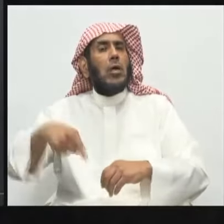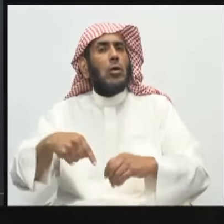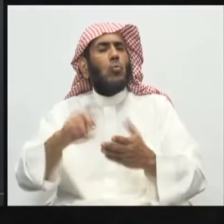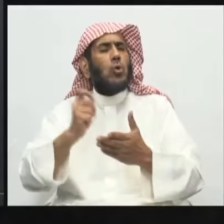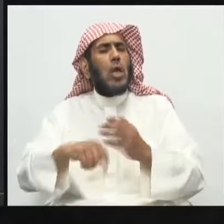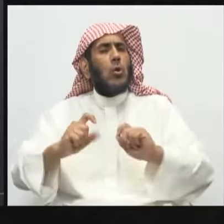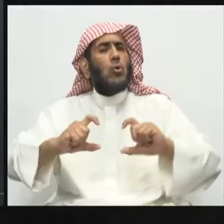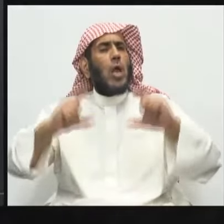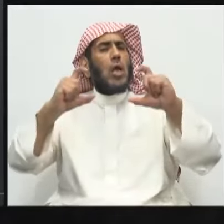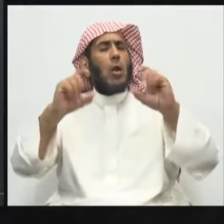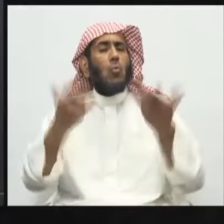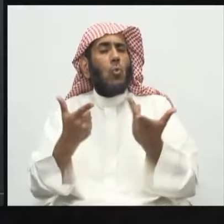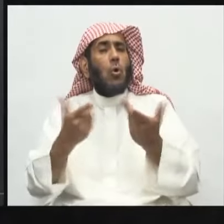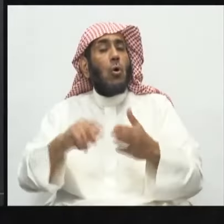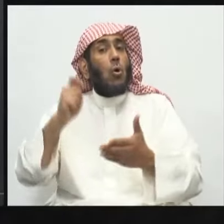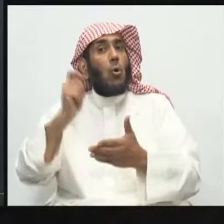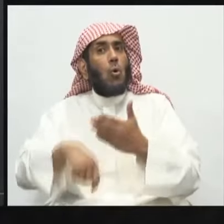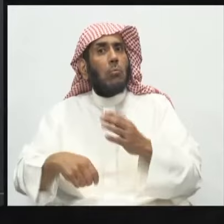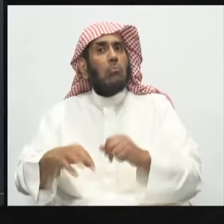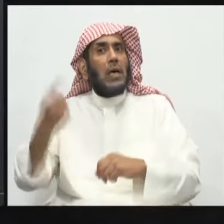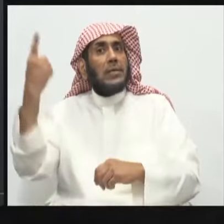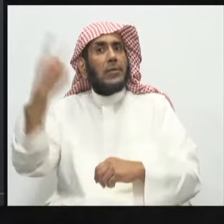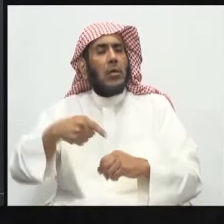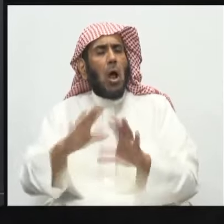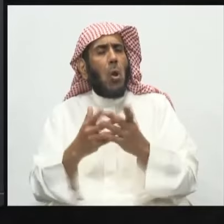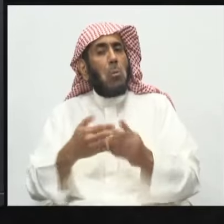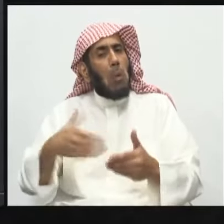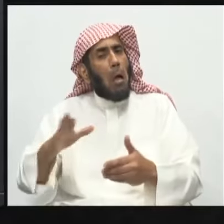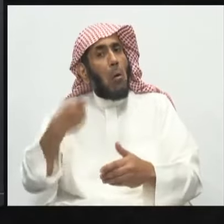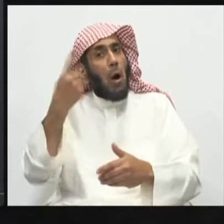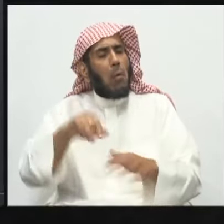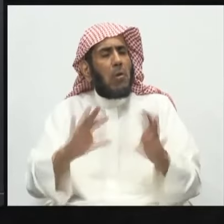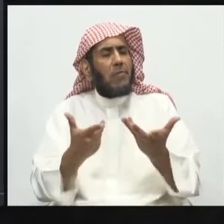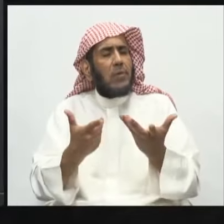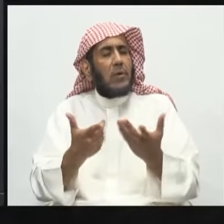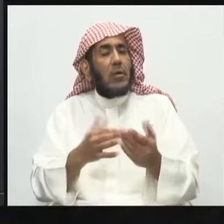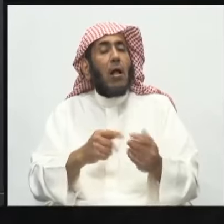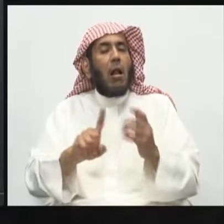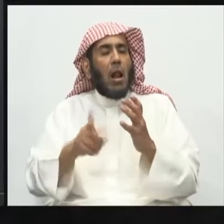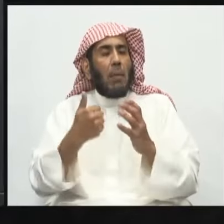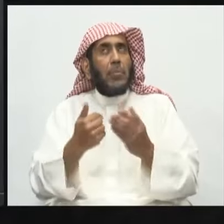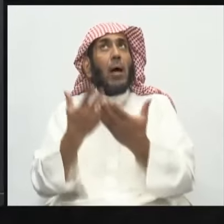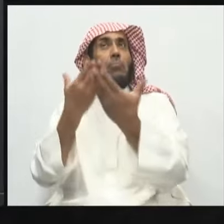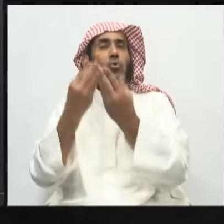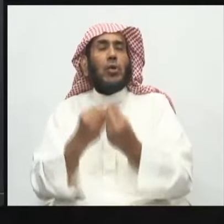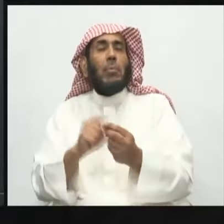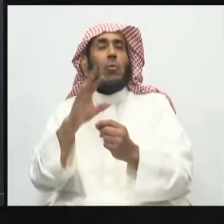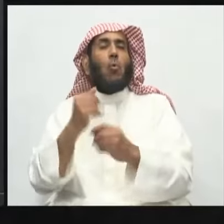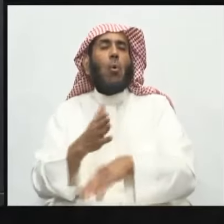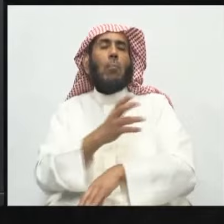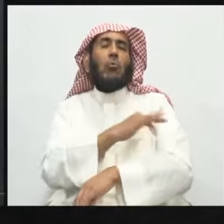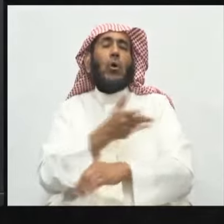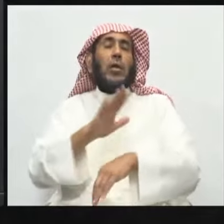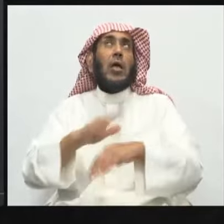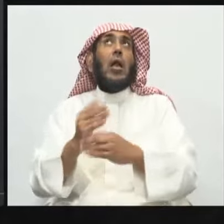الدليل على حكم السحر اذا دعونا نبدا مستعينين بالله عز وجل ومتوكلين